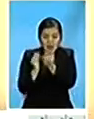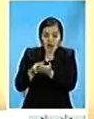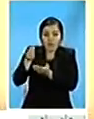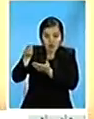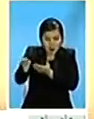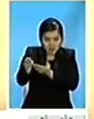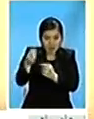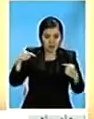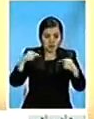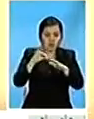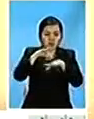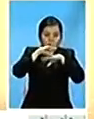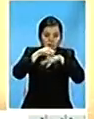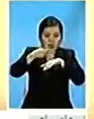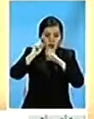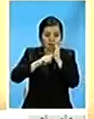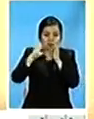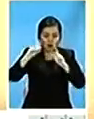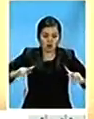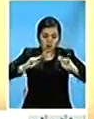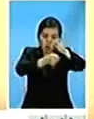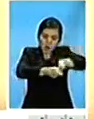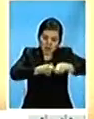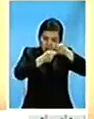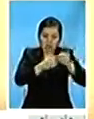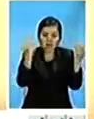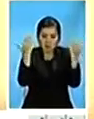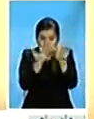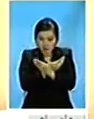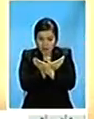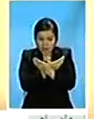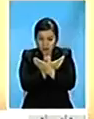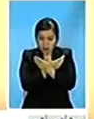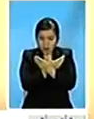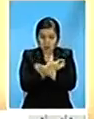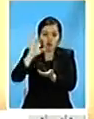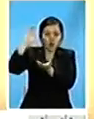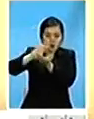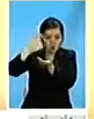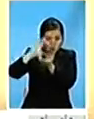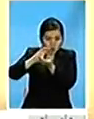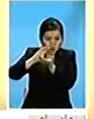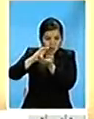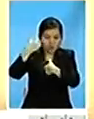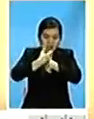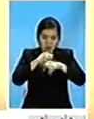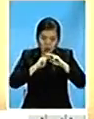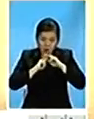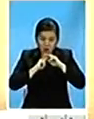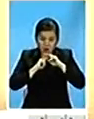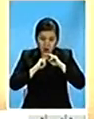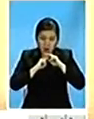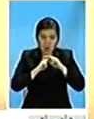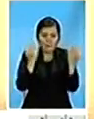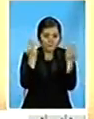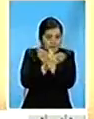หกรณ์รวมทั้งการเปลี่ยนแปลงหน่วยงานดำเนินการของกองทุนตั้งตัวได้โดยไม่ได้เปลี่ยน